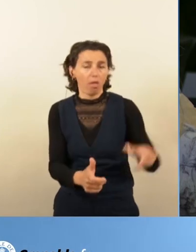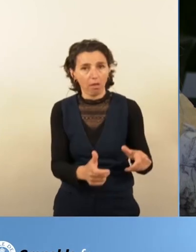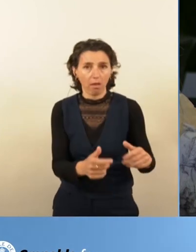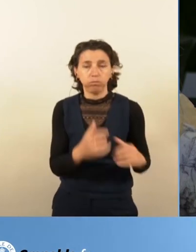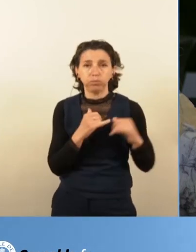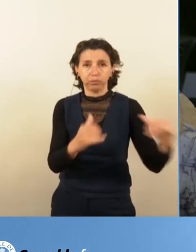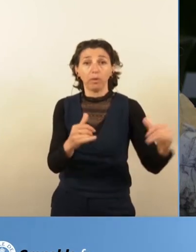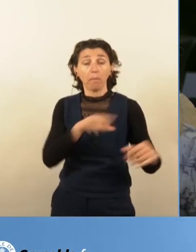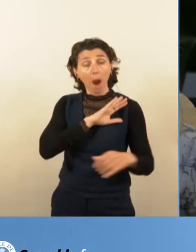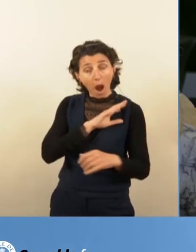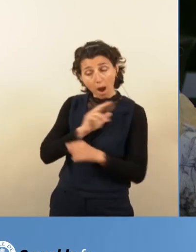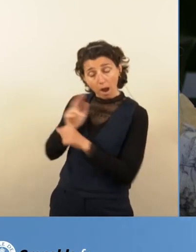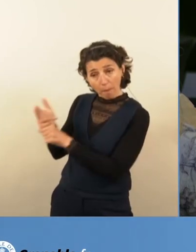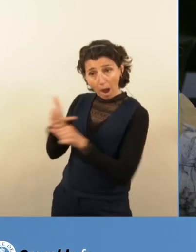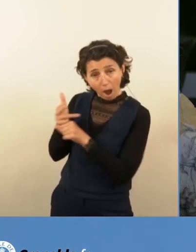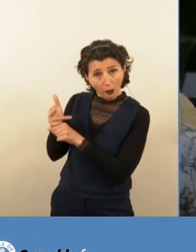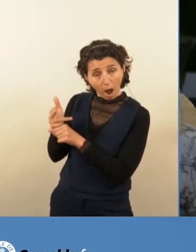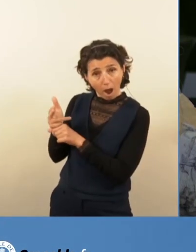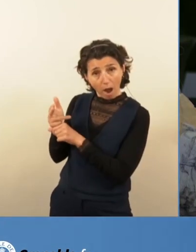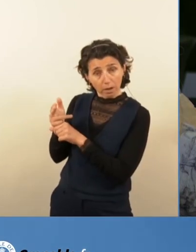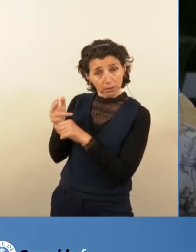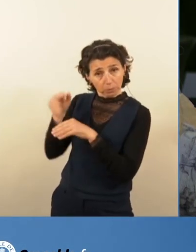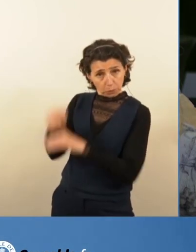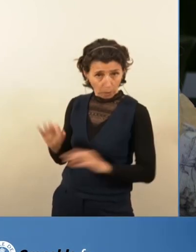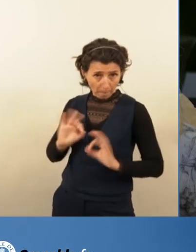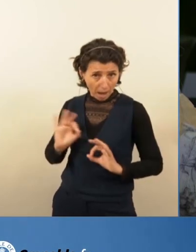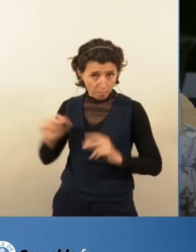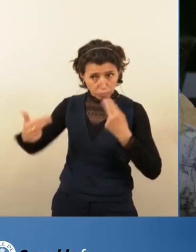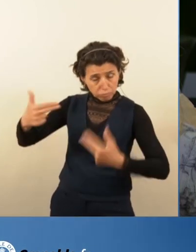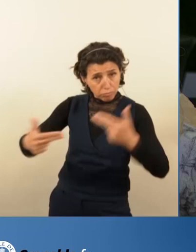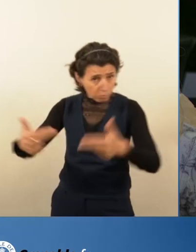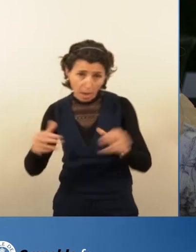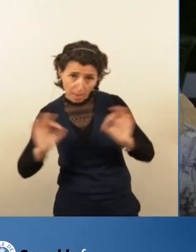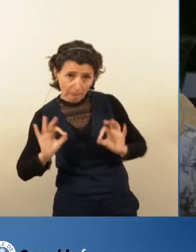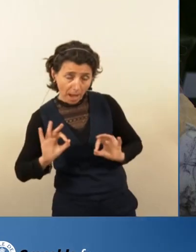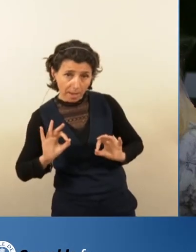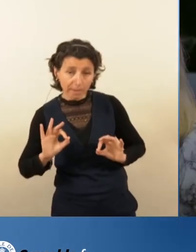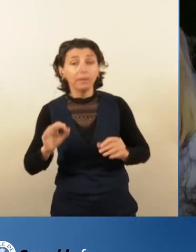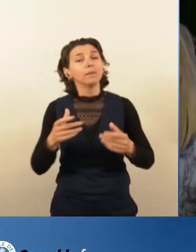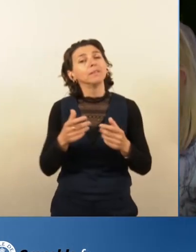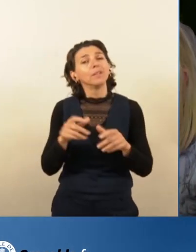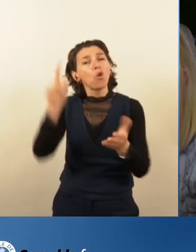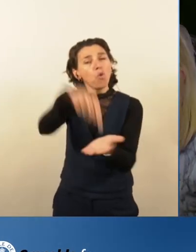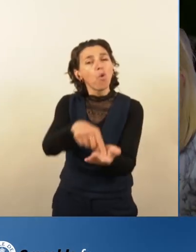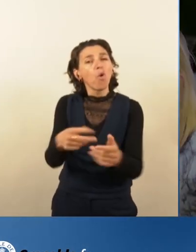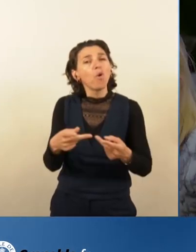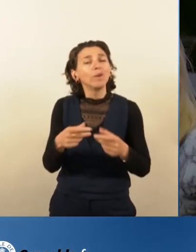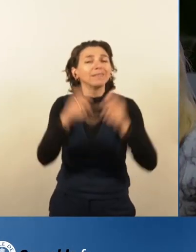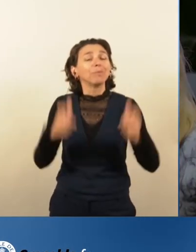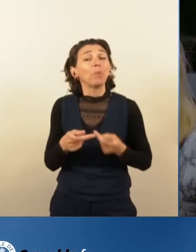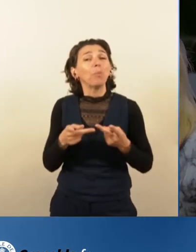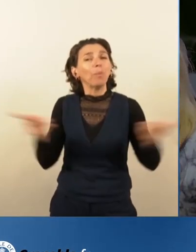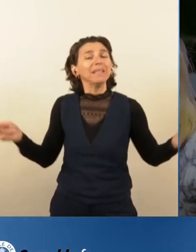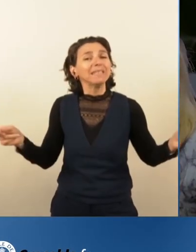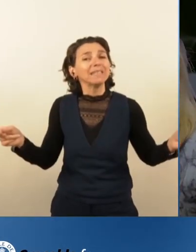caméra de protection de vidéoprotection sur tous les établissements publics les compagnies d'assurance ont